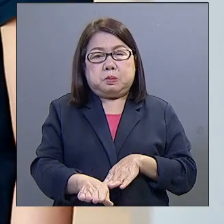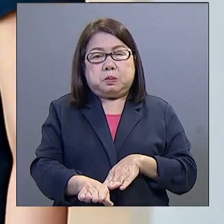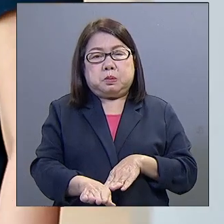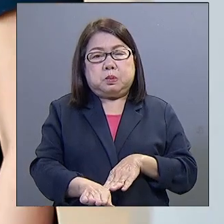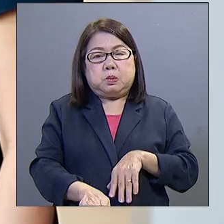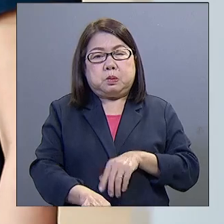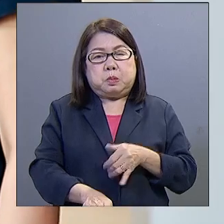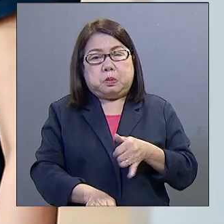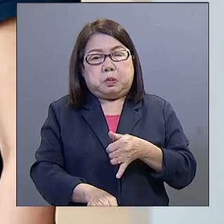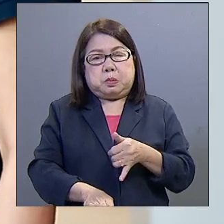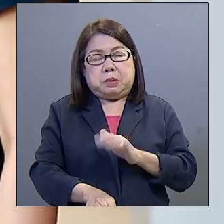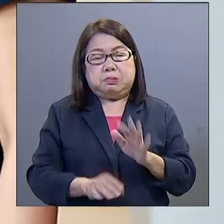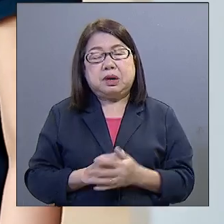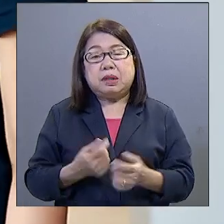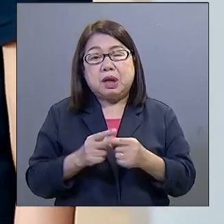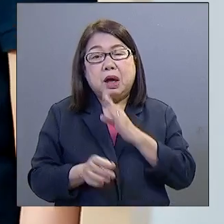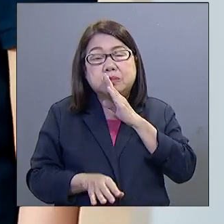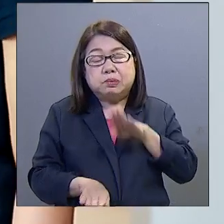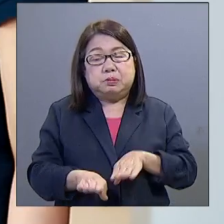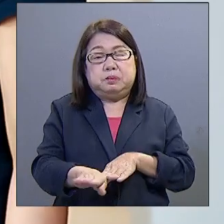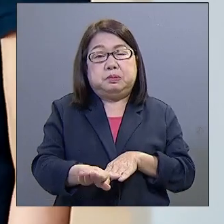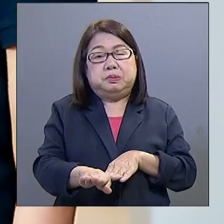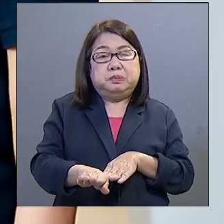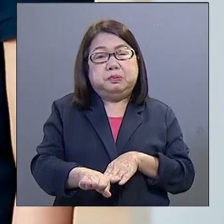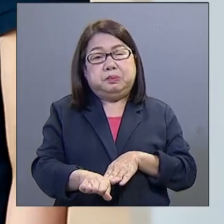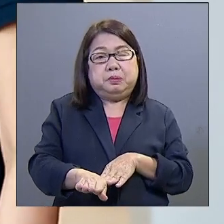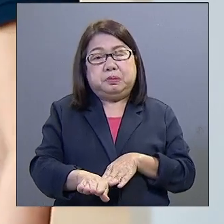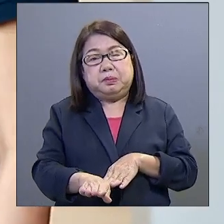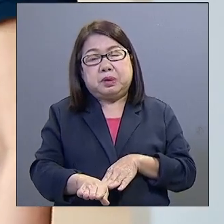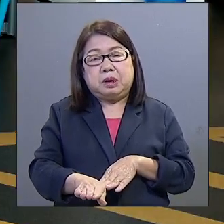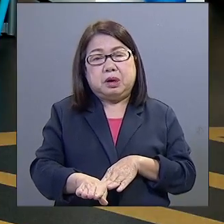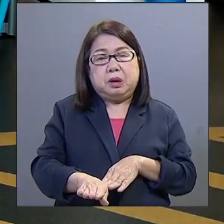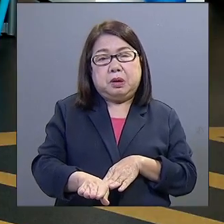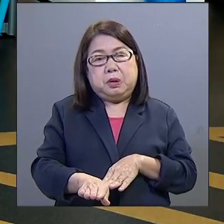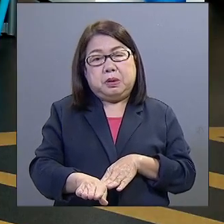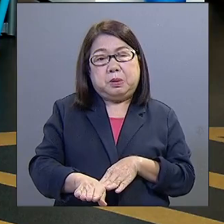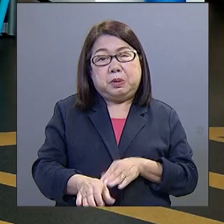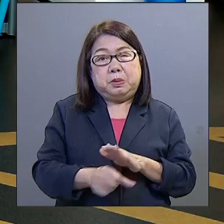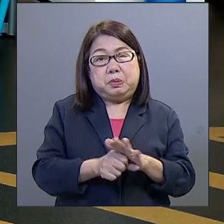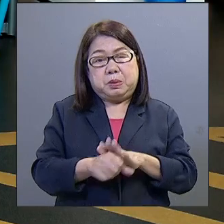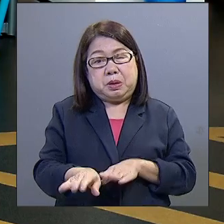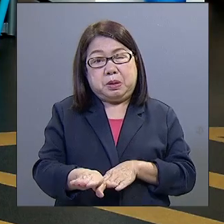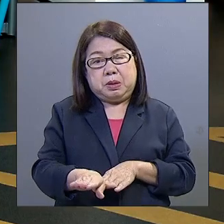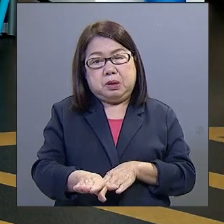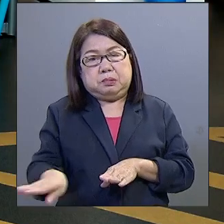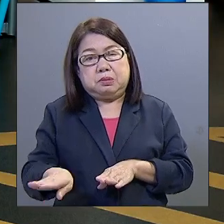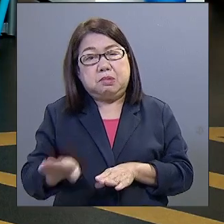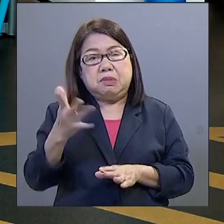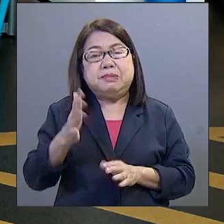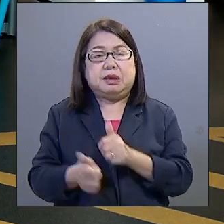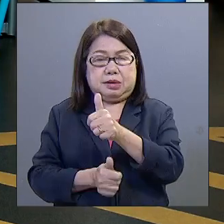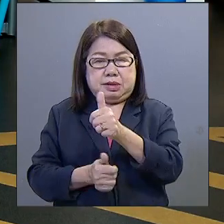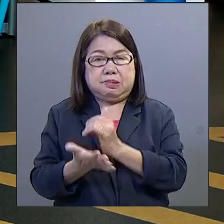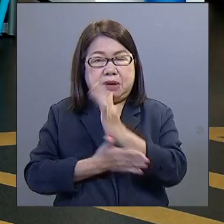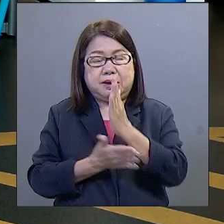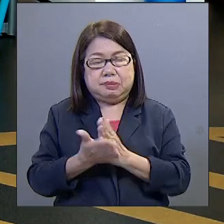เหมือนเดิมถ้าเกิดมีเซแบบที่พี่ตั๊กบอกเมื่อกี้เนาะก็คือเซแต่ยังทรงตัวอยู่ได้เท้าไม่ขยับออกมาก็ยังให้อยู ่ แต่ถ้า